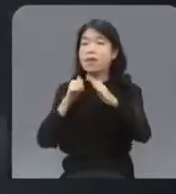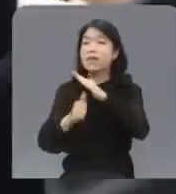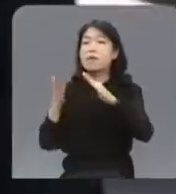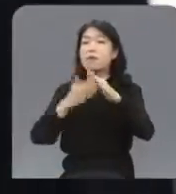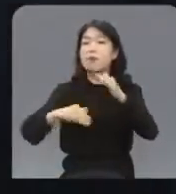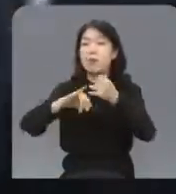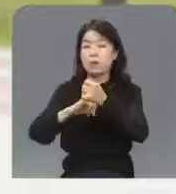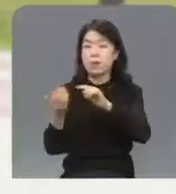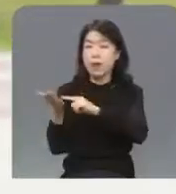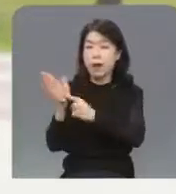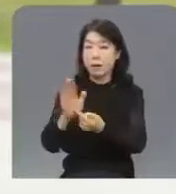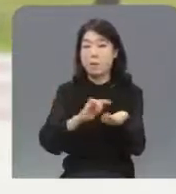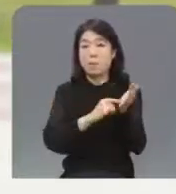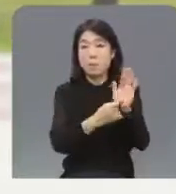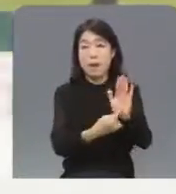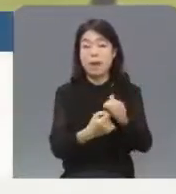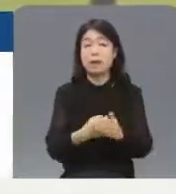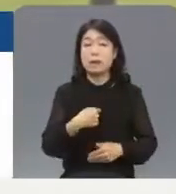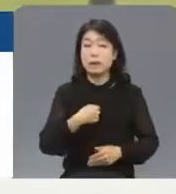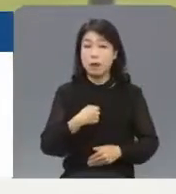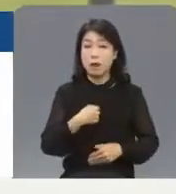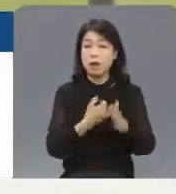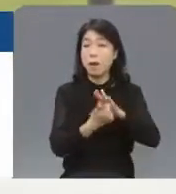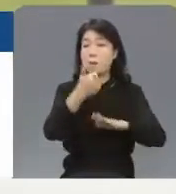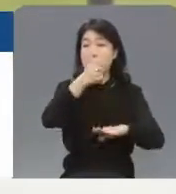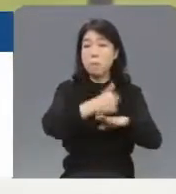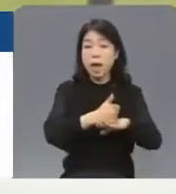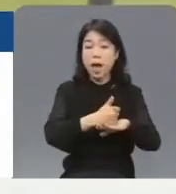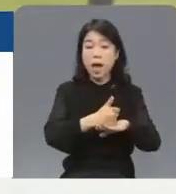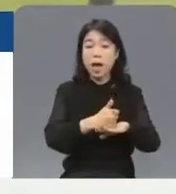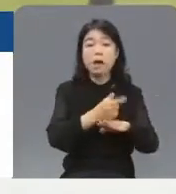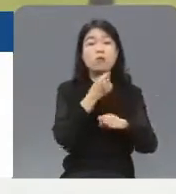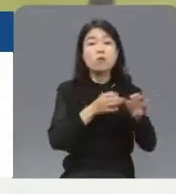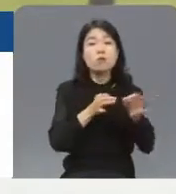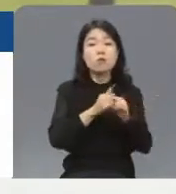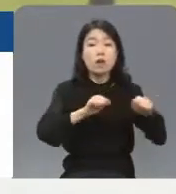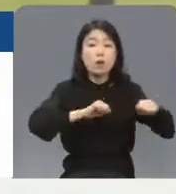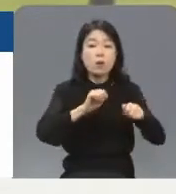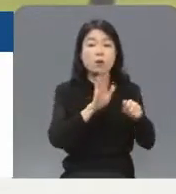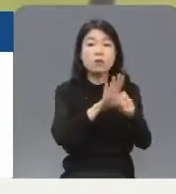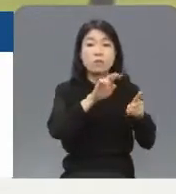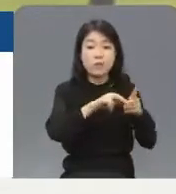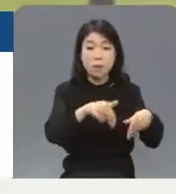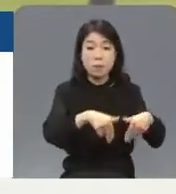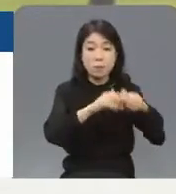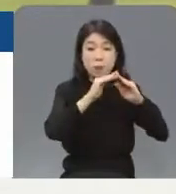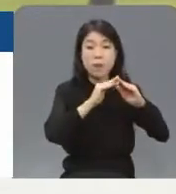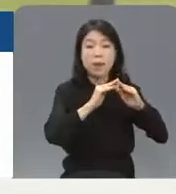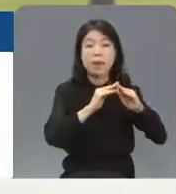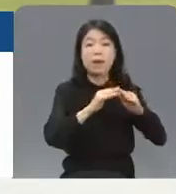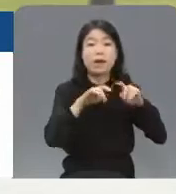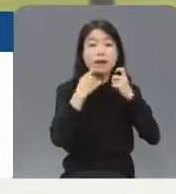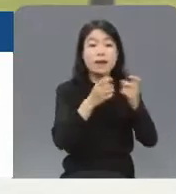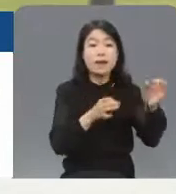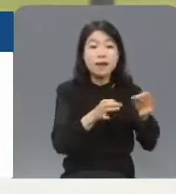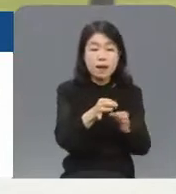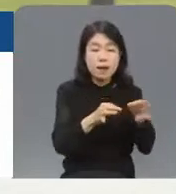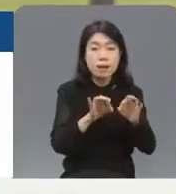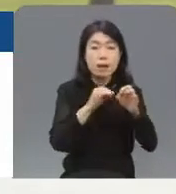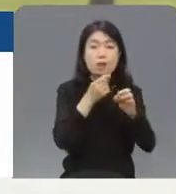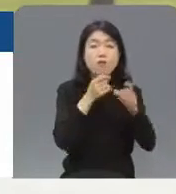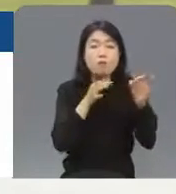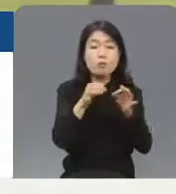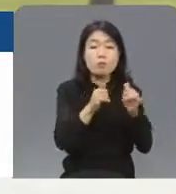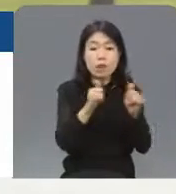공약으로 내걸었습니다. 제가 서구청장이 된다면 소상공인 활력 지원센터를 건립해서 자영업